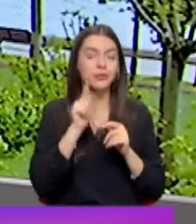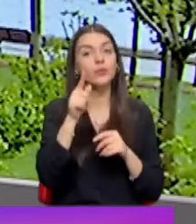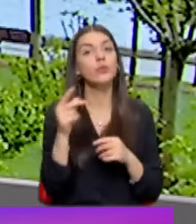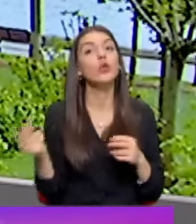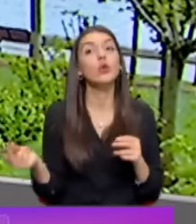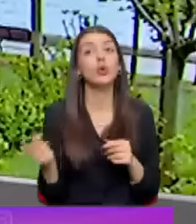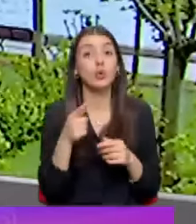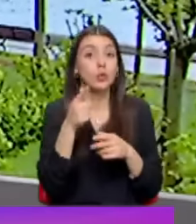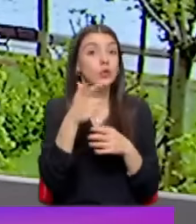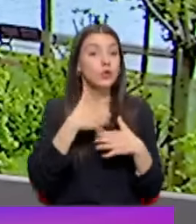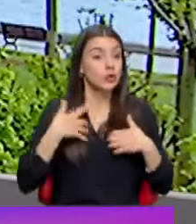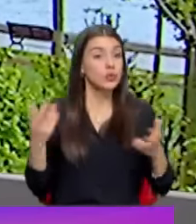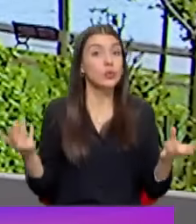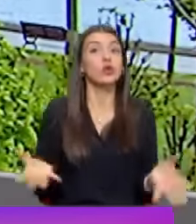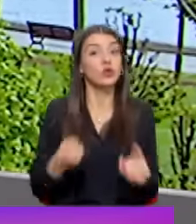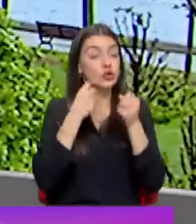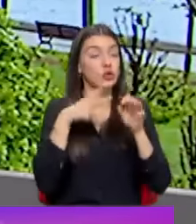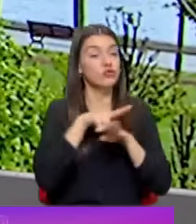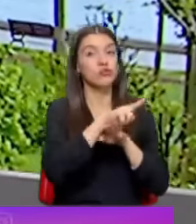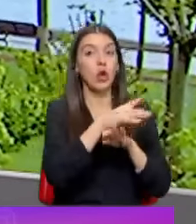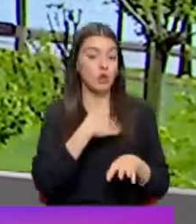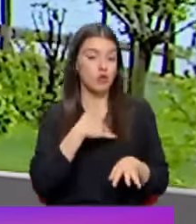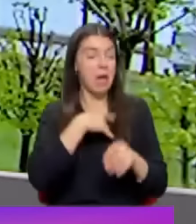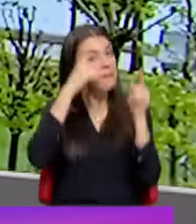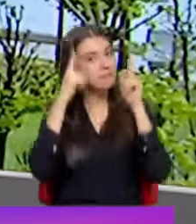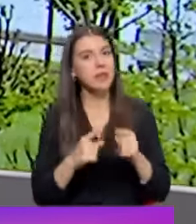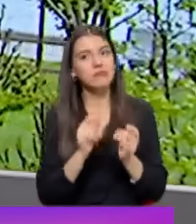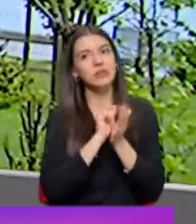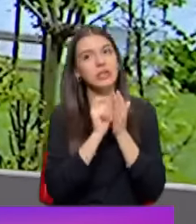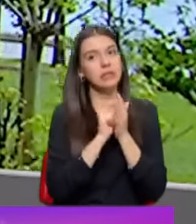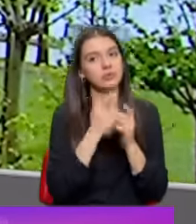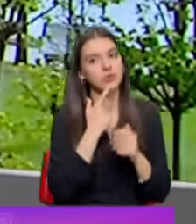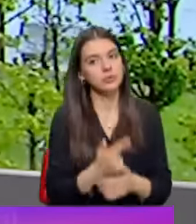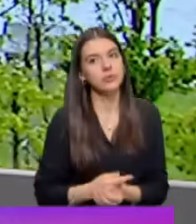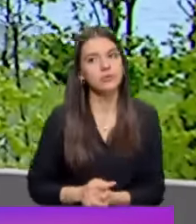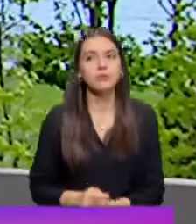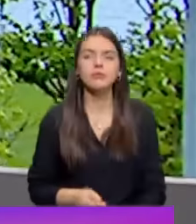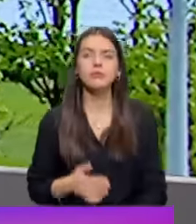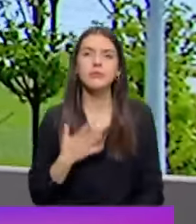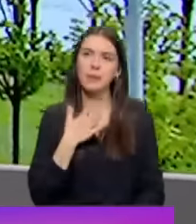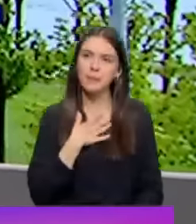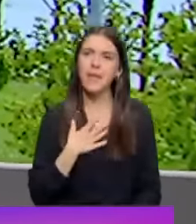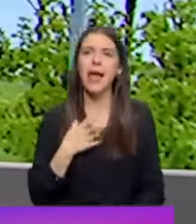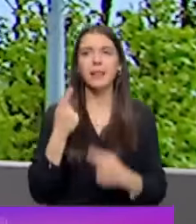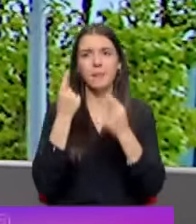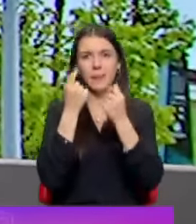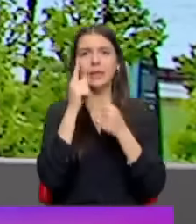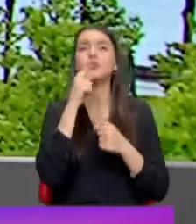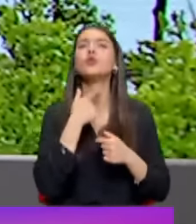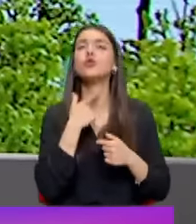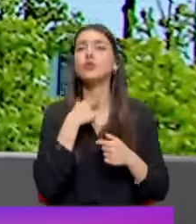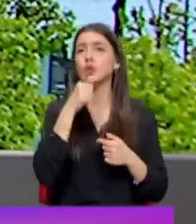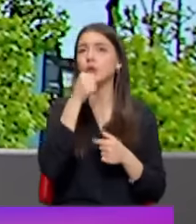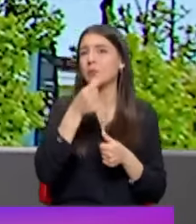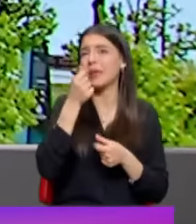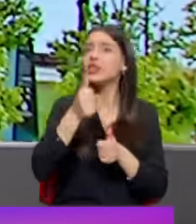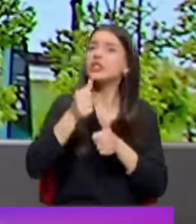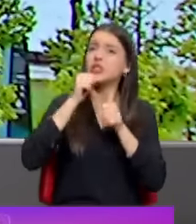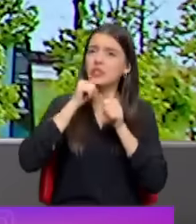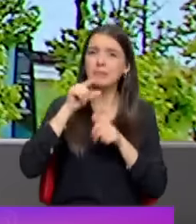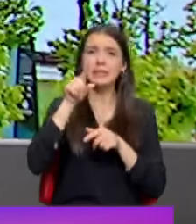yol yürekten başlar notunu düşüyor yazarımız bu kitaba da. Ben biraz şöyle boğazımı ıslatayım